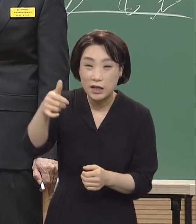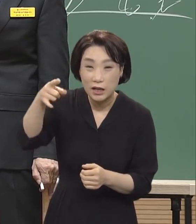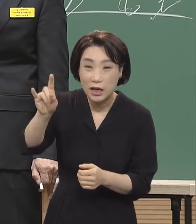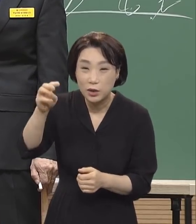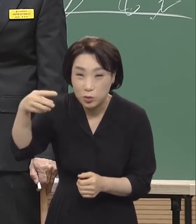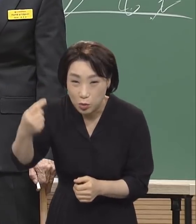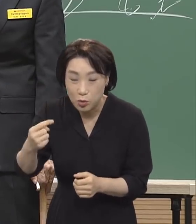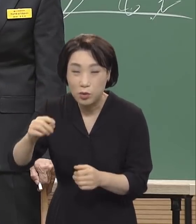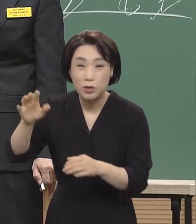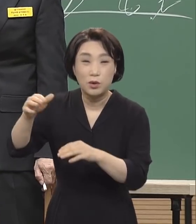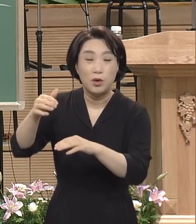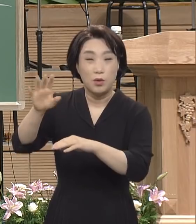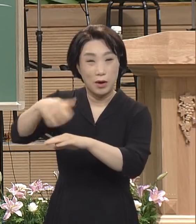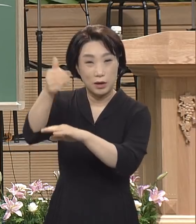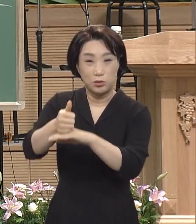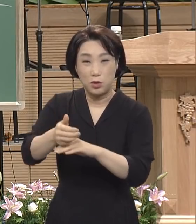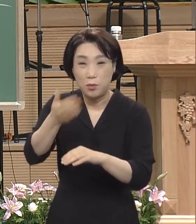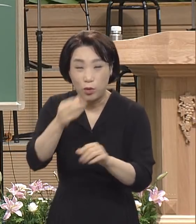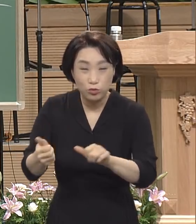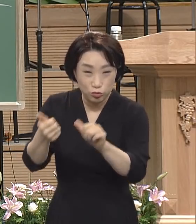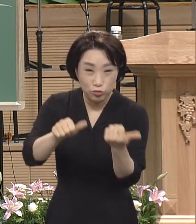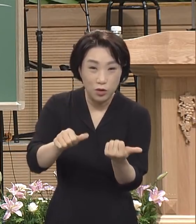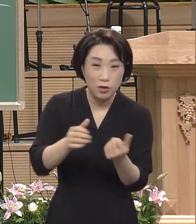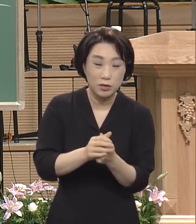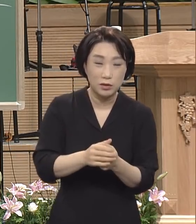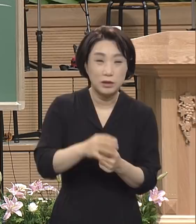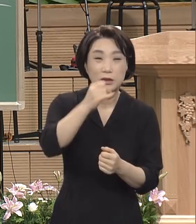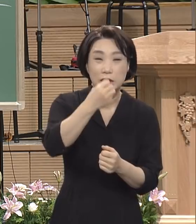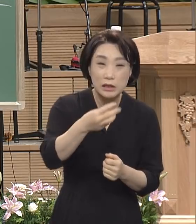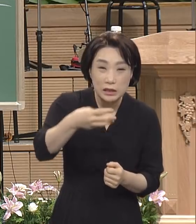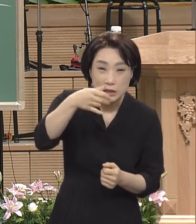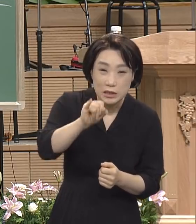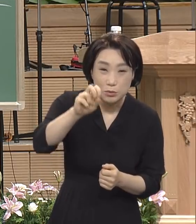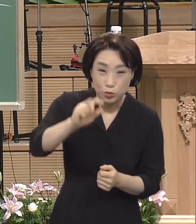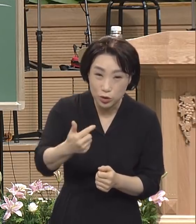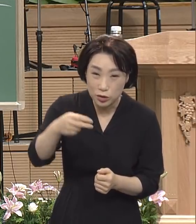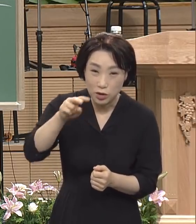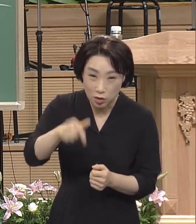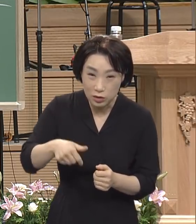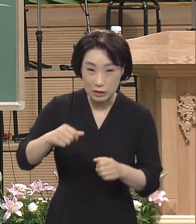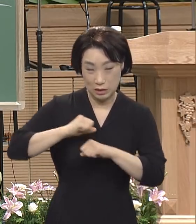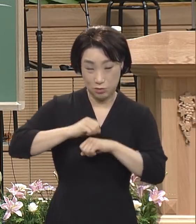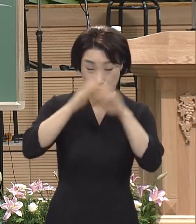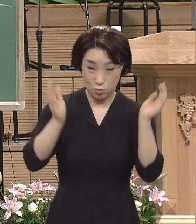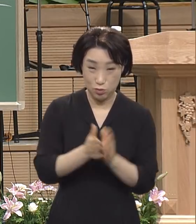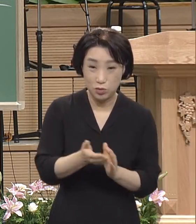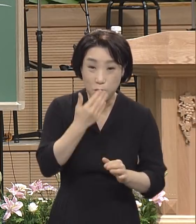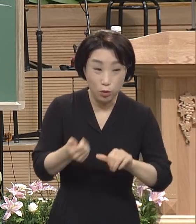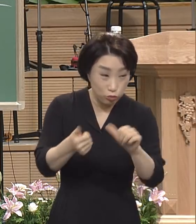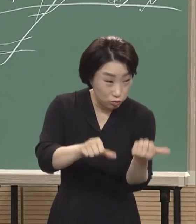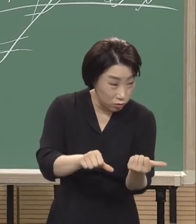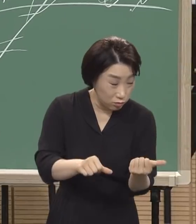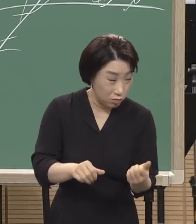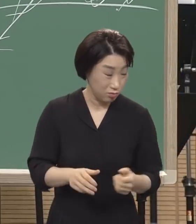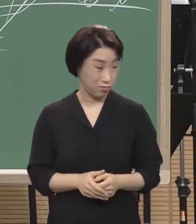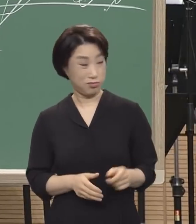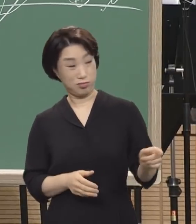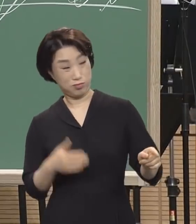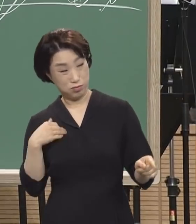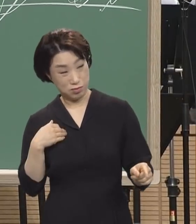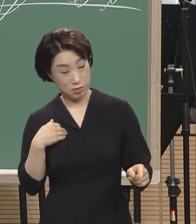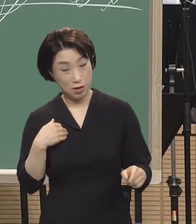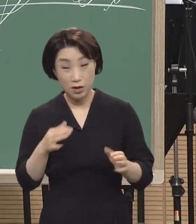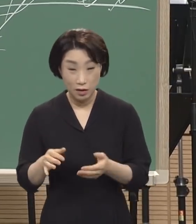일지문덕왕도 먹고 죽고 다 먹고 죽었어. 먹으면 죽는 거예요. 먹으면. 그런데 사람들은 먹으면